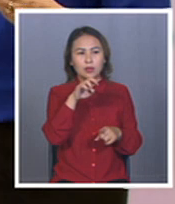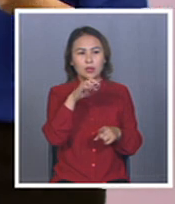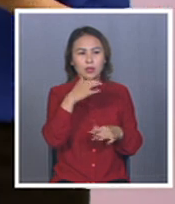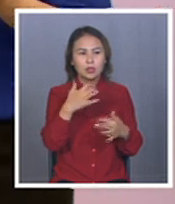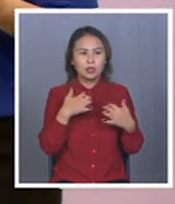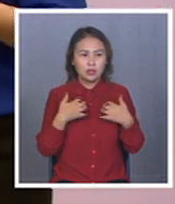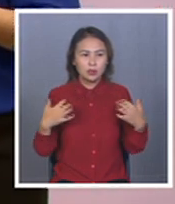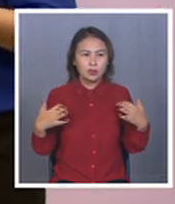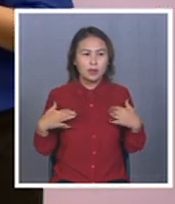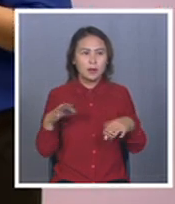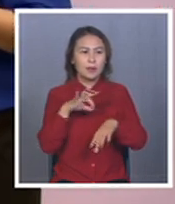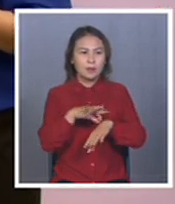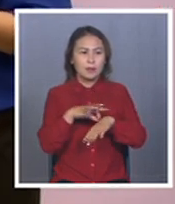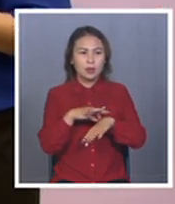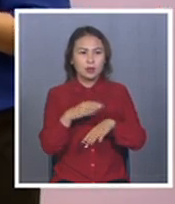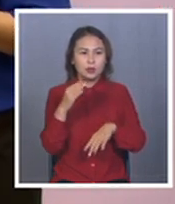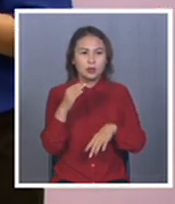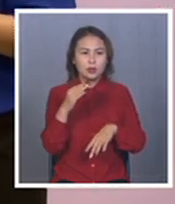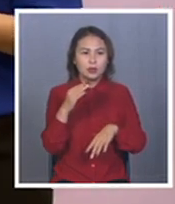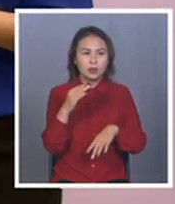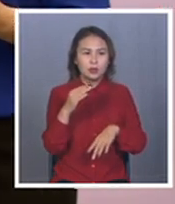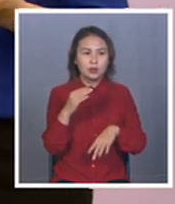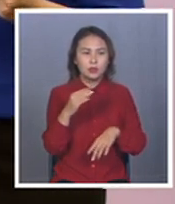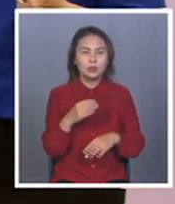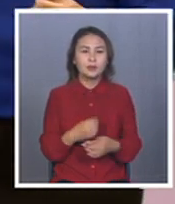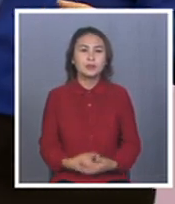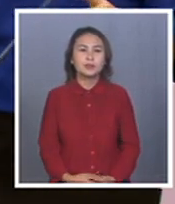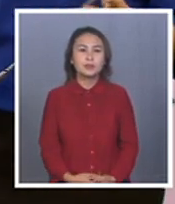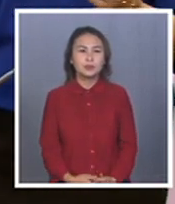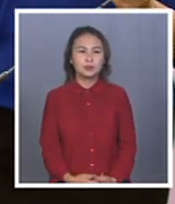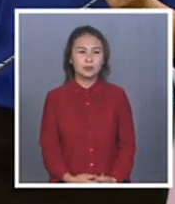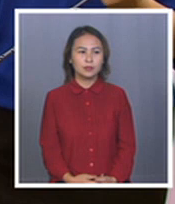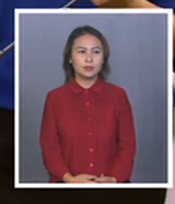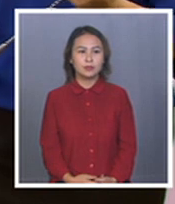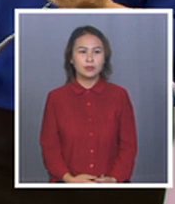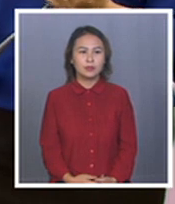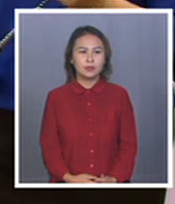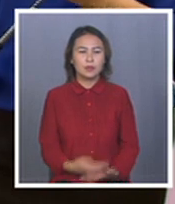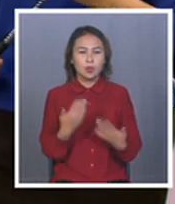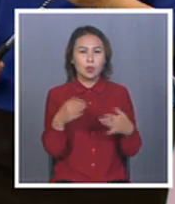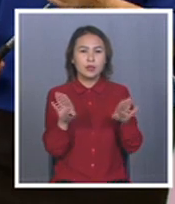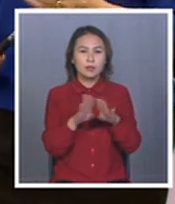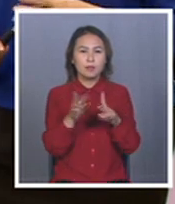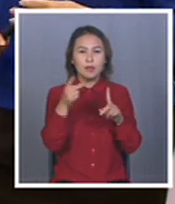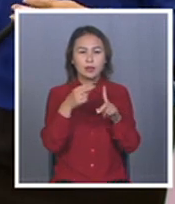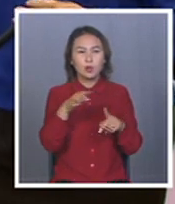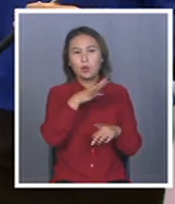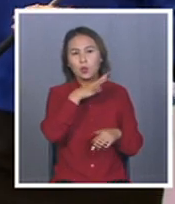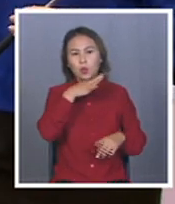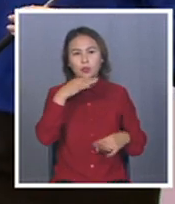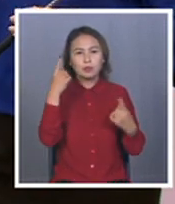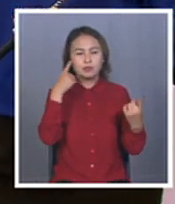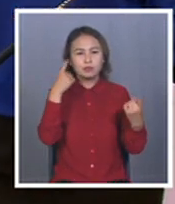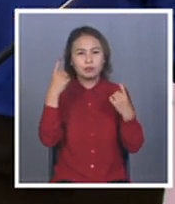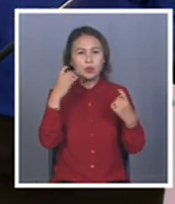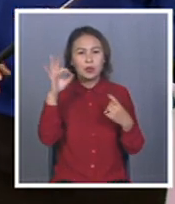терісі бағалы, кішкене аң екен. Міне көрдіңдер ме, балалар? Осы мәтіннен біз көп деген жан